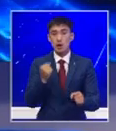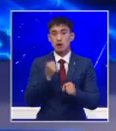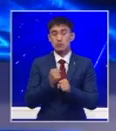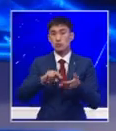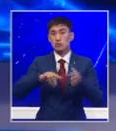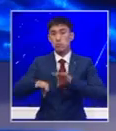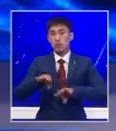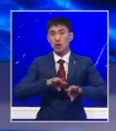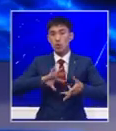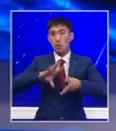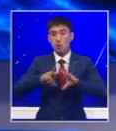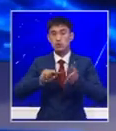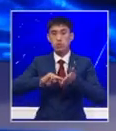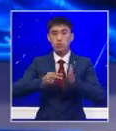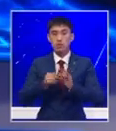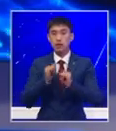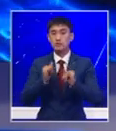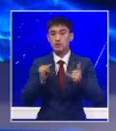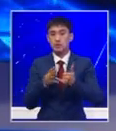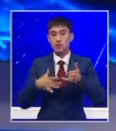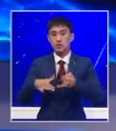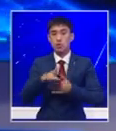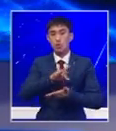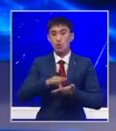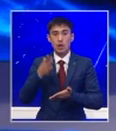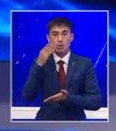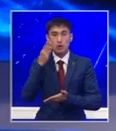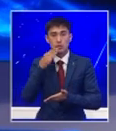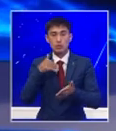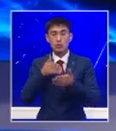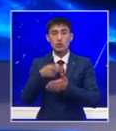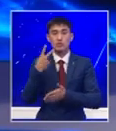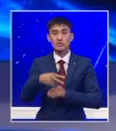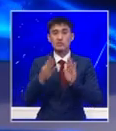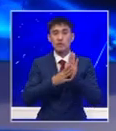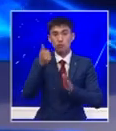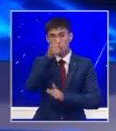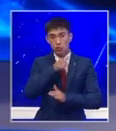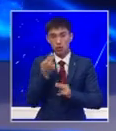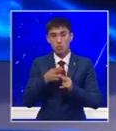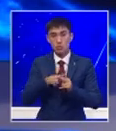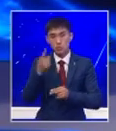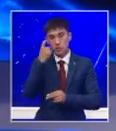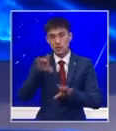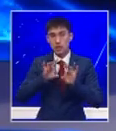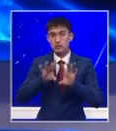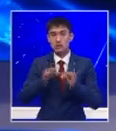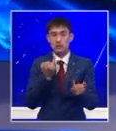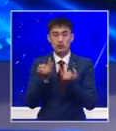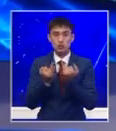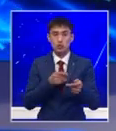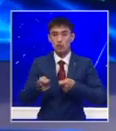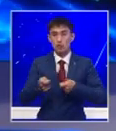Разработан проект комплексного плана развития агломерации города Алматы до 2029 года. Об этом было сказано